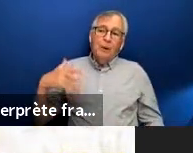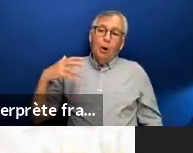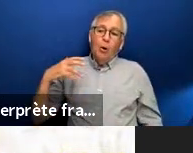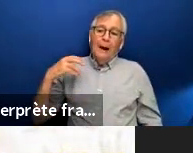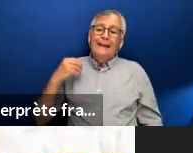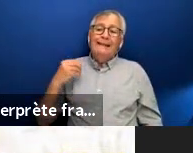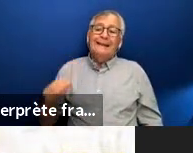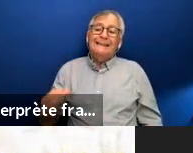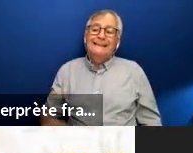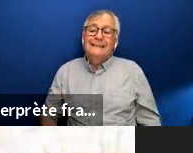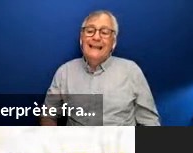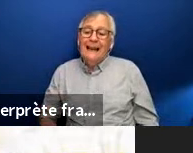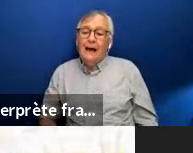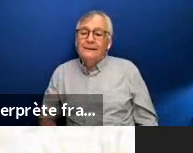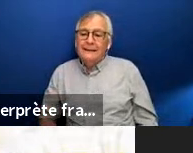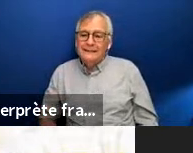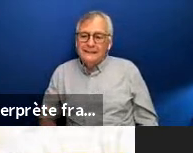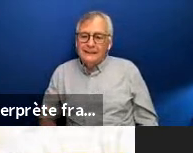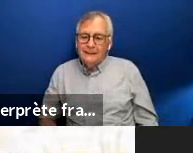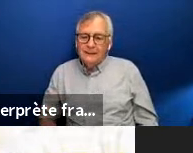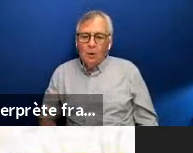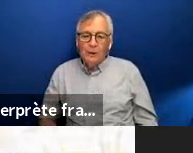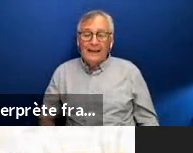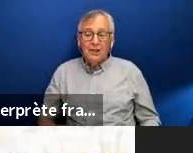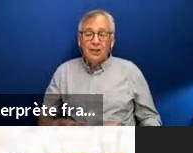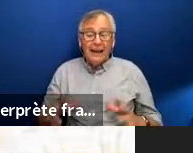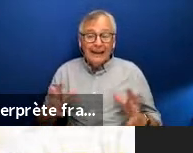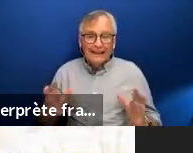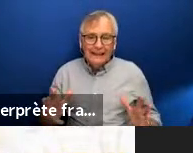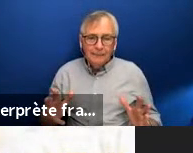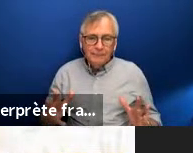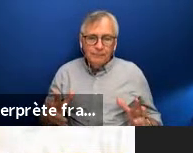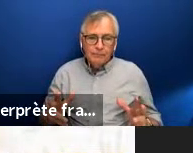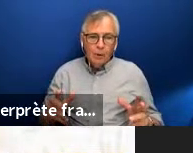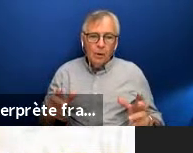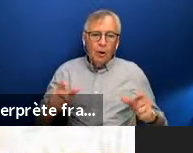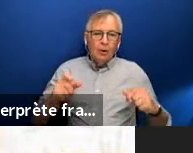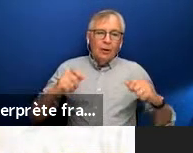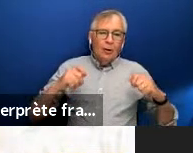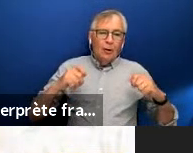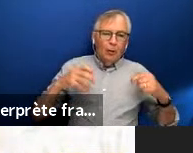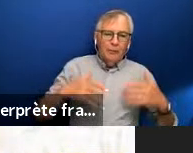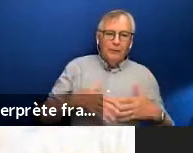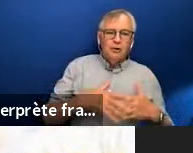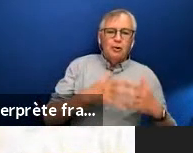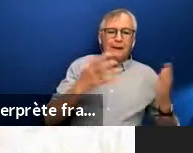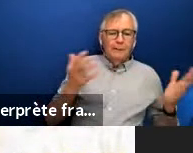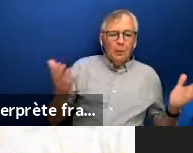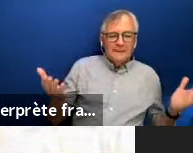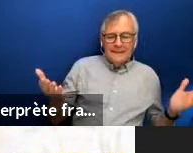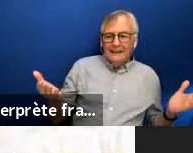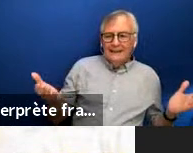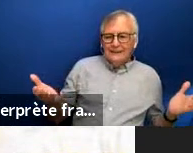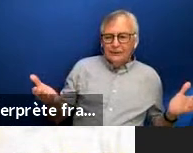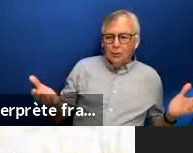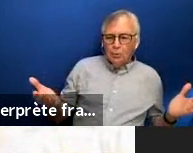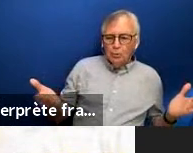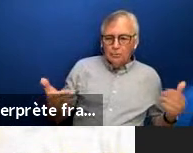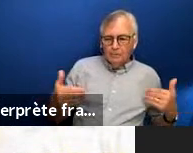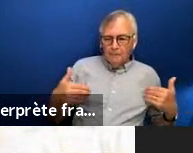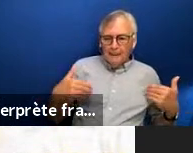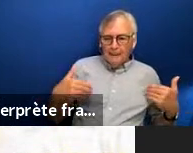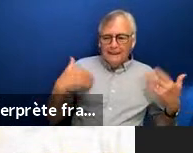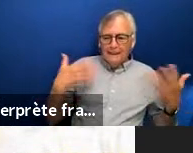1880, ont interdit la langue des signes. Donc, à chaque année, on fait une journée mondiale des